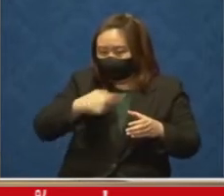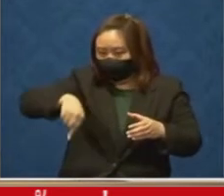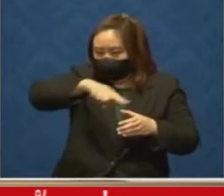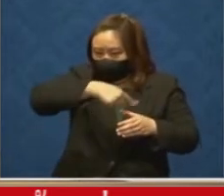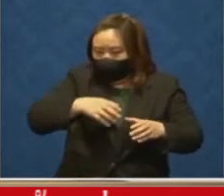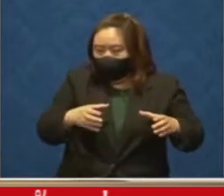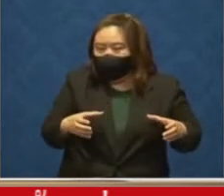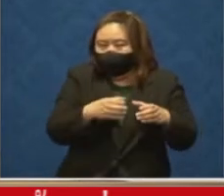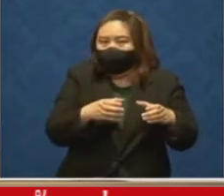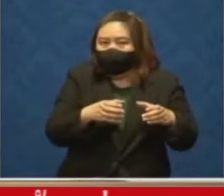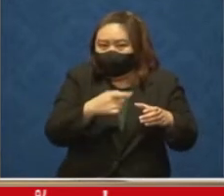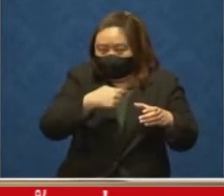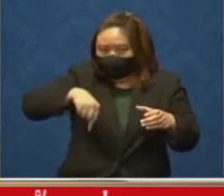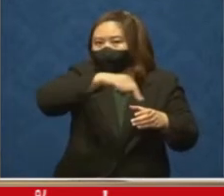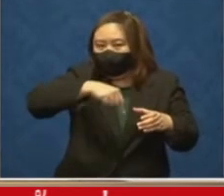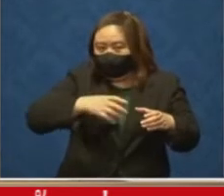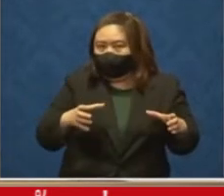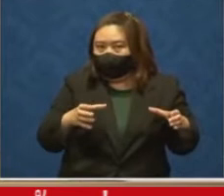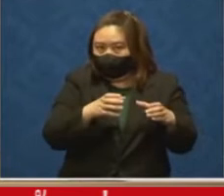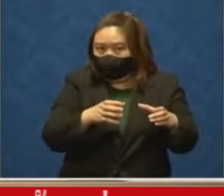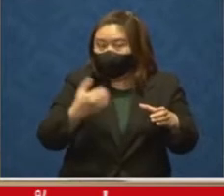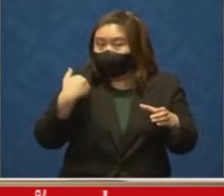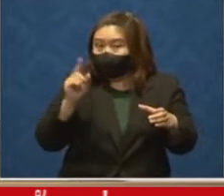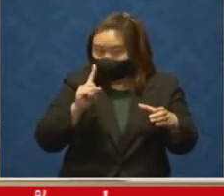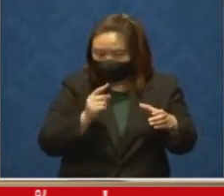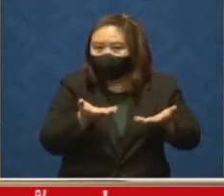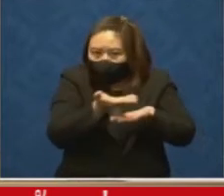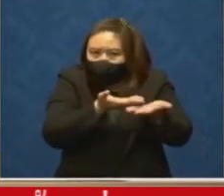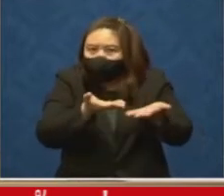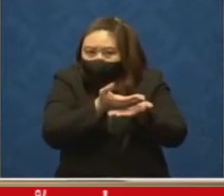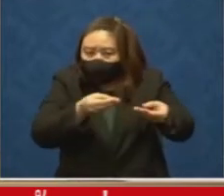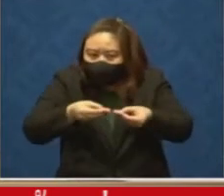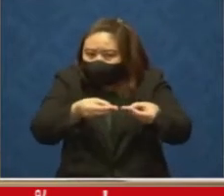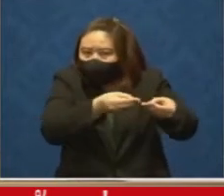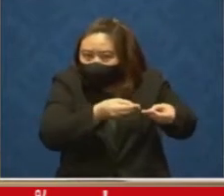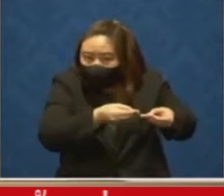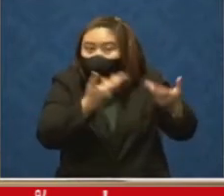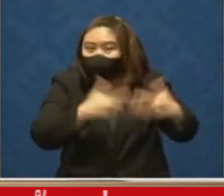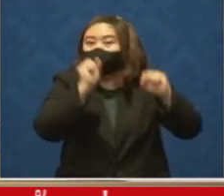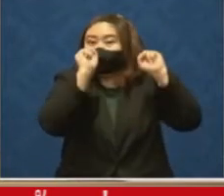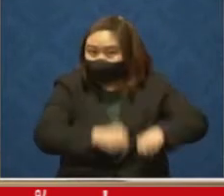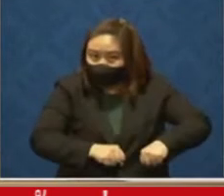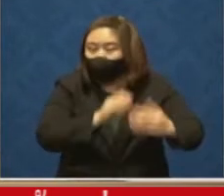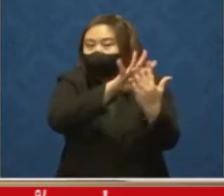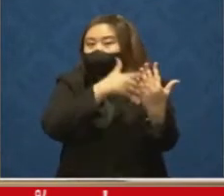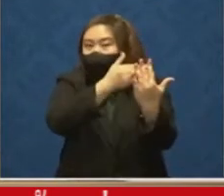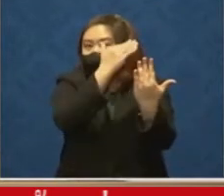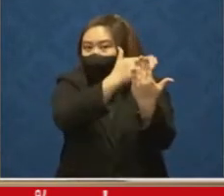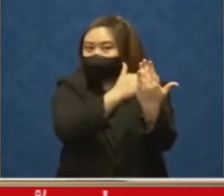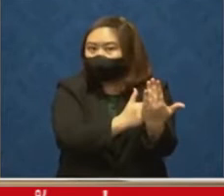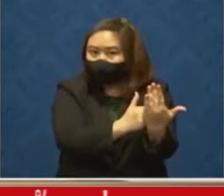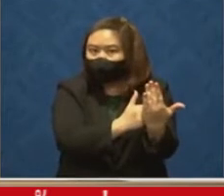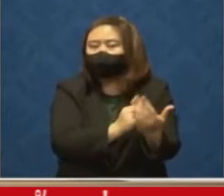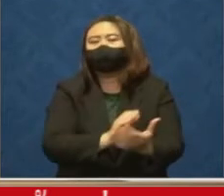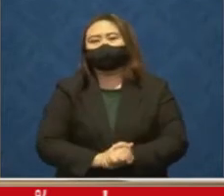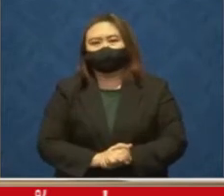พวกเราเป็นสถาบันภักภภััภัภภภภักักภักภภักกภัภภัักภักภักกัภ